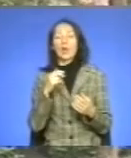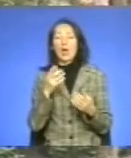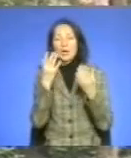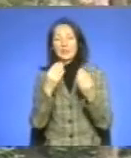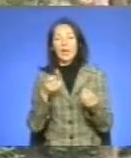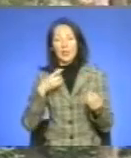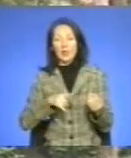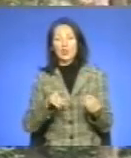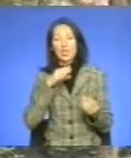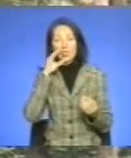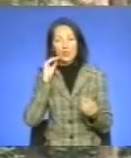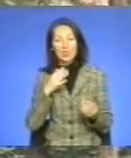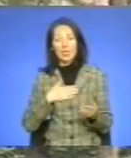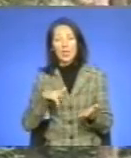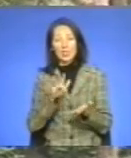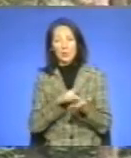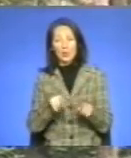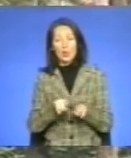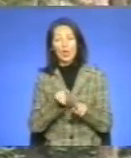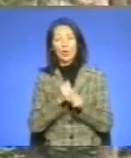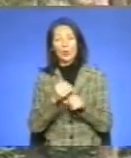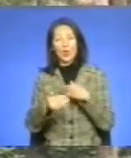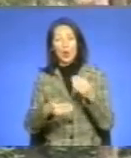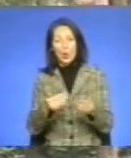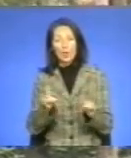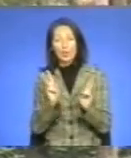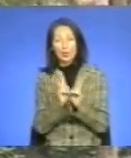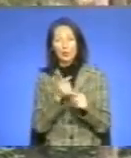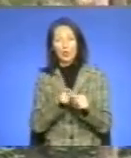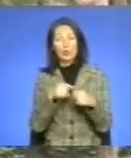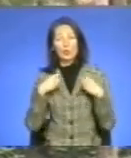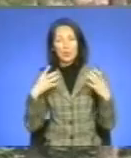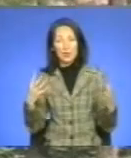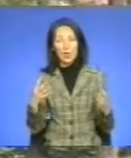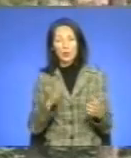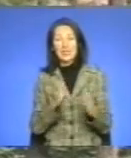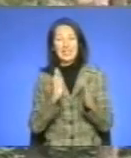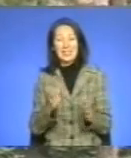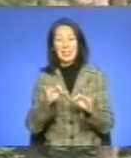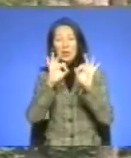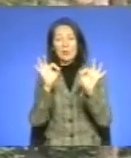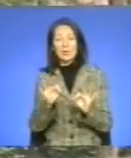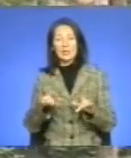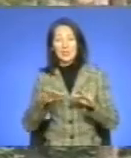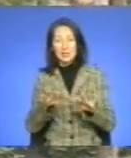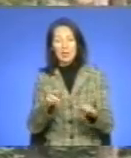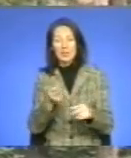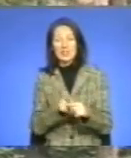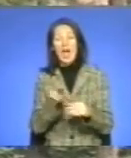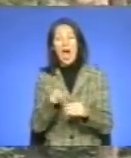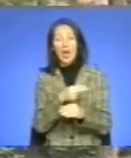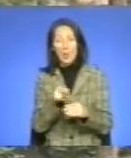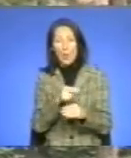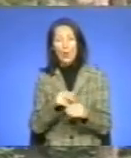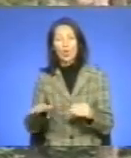кроки на зустріч цьому великому святу. І це не лише мистецькі чи урочисті заходи. Це і ремонт, реконструкція, оновлення